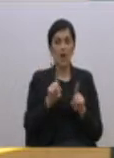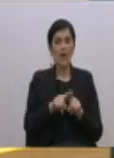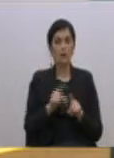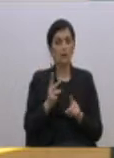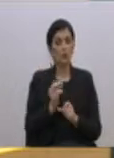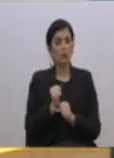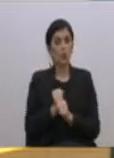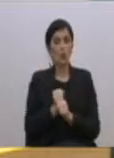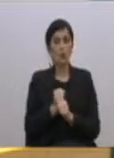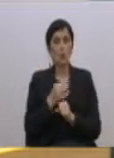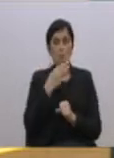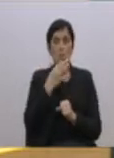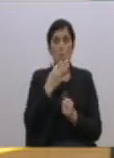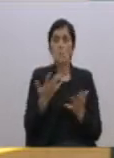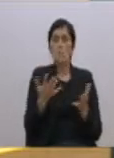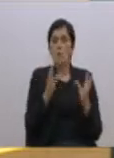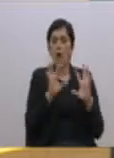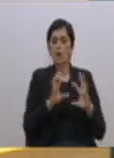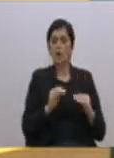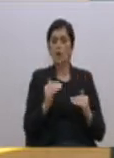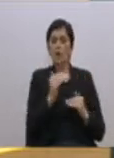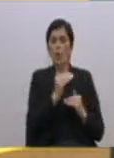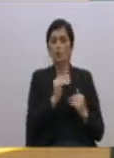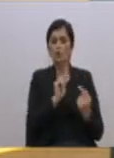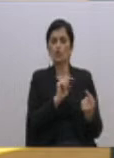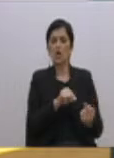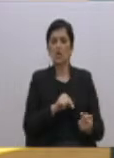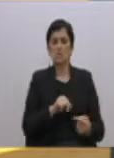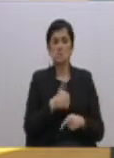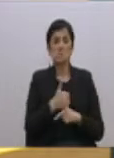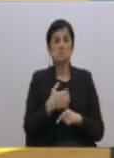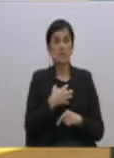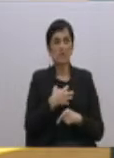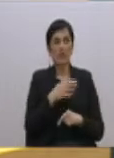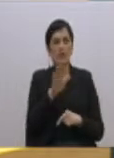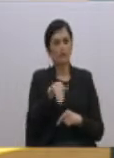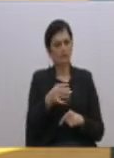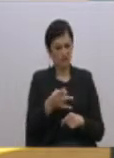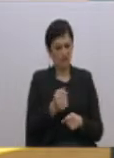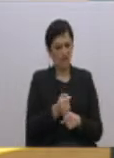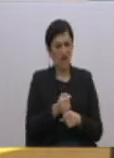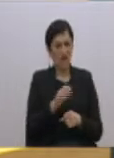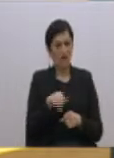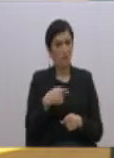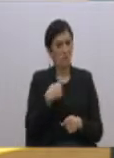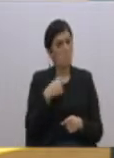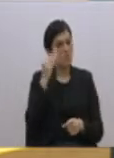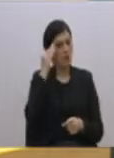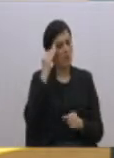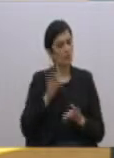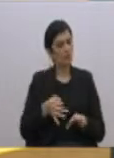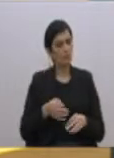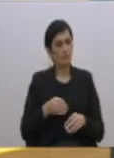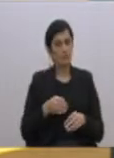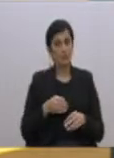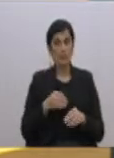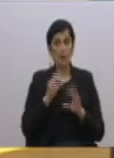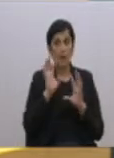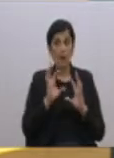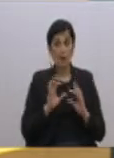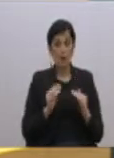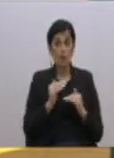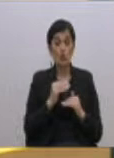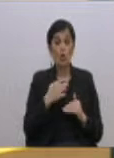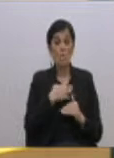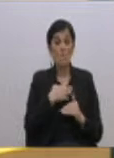გაკეთდეს. მე რა რომ ეს კონსტიტუცია შეეწინააღმდეგება. თავი არის რომ ეს გაკეთდეს ისე როგორც მიმიმაჩნია. ეს კონსტიტუციის